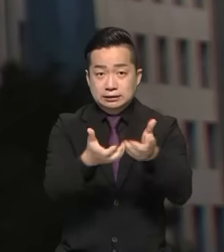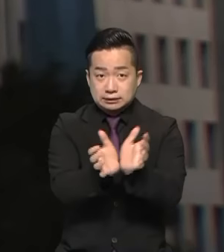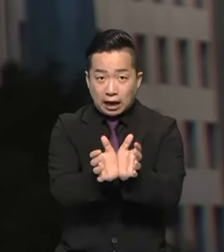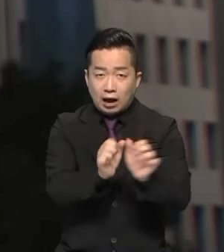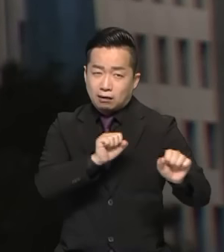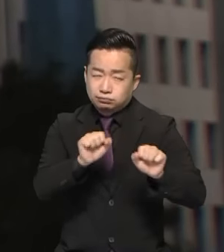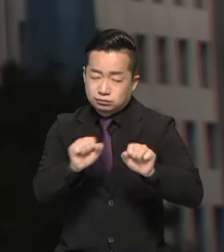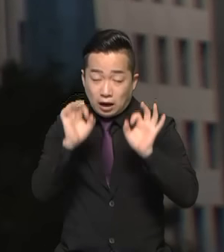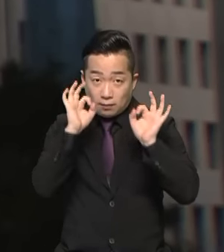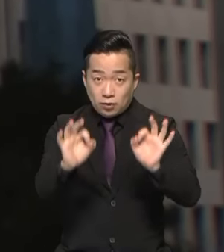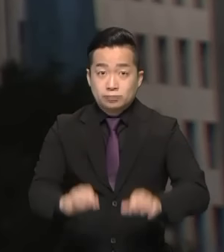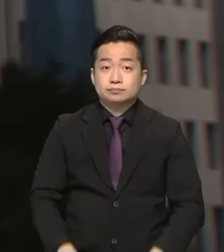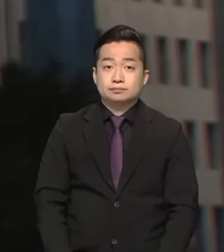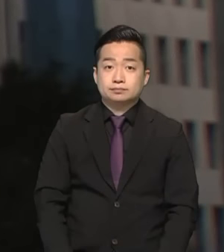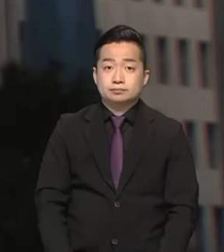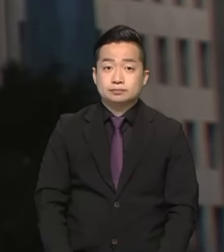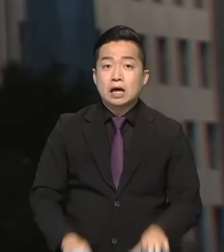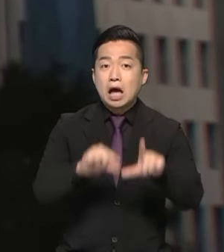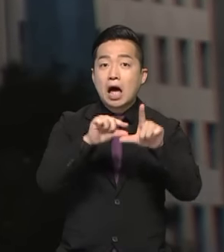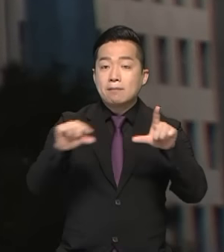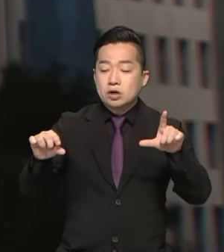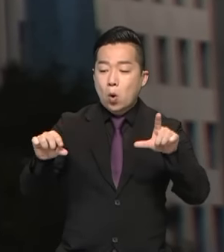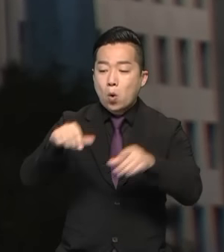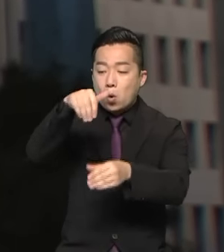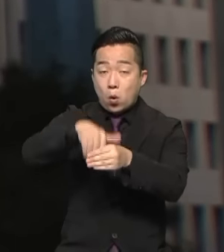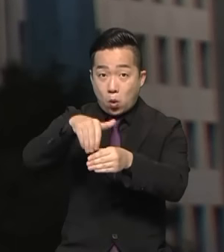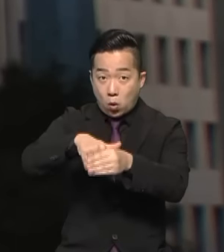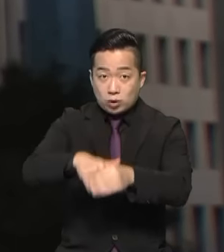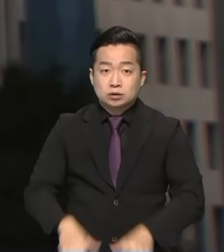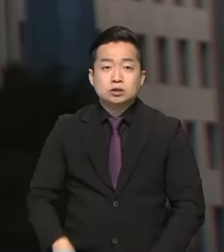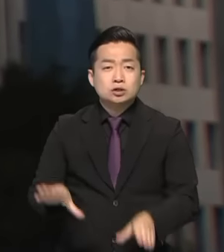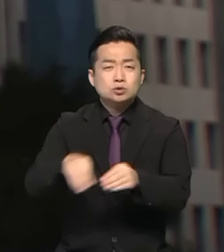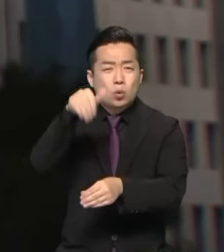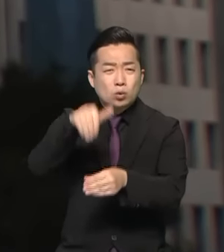것으로 보이는데 비례대표 선거제 논의 총선